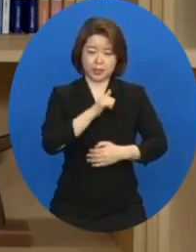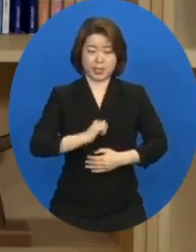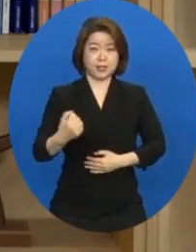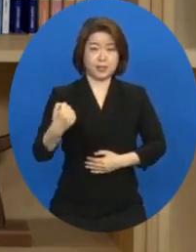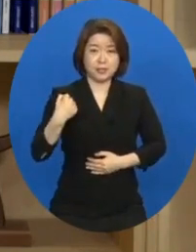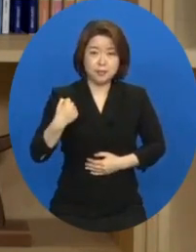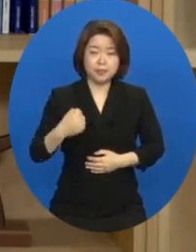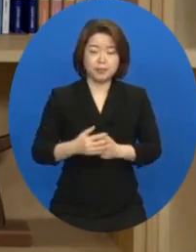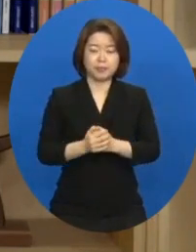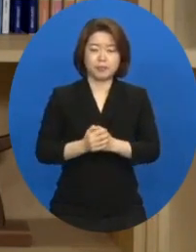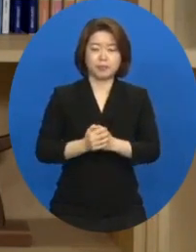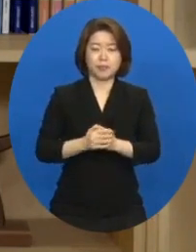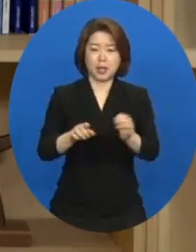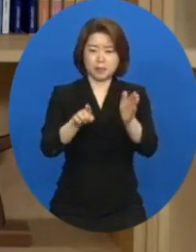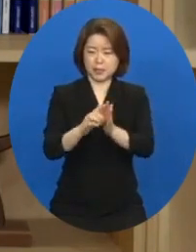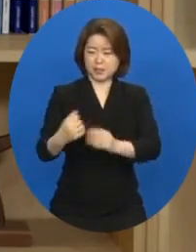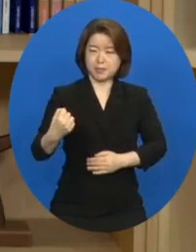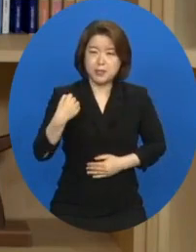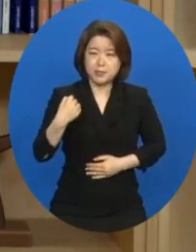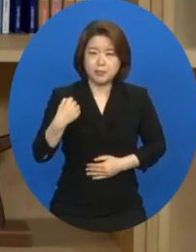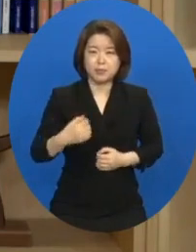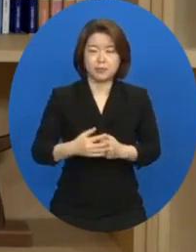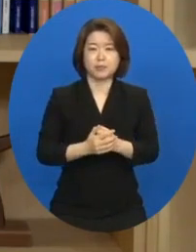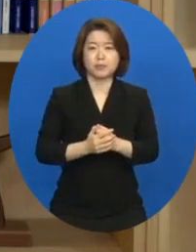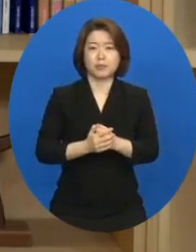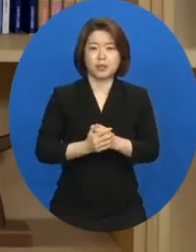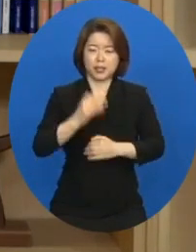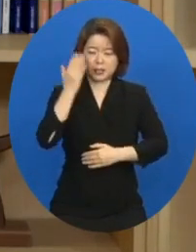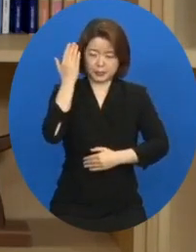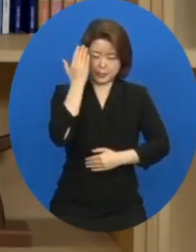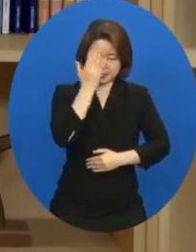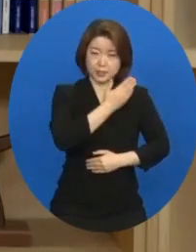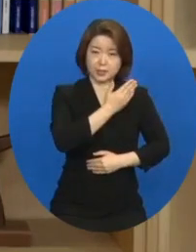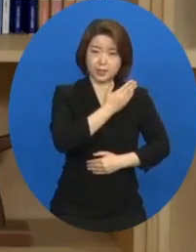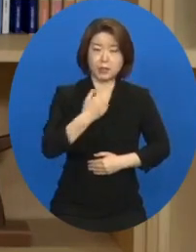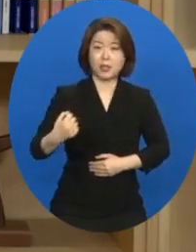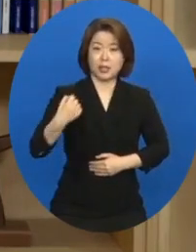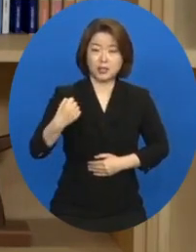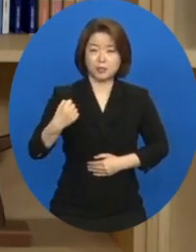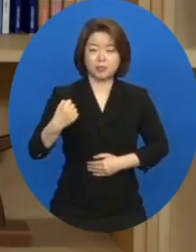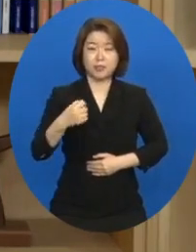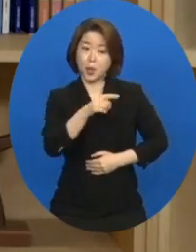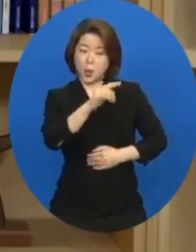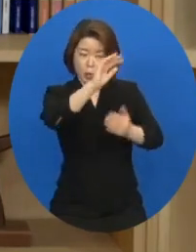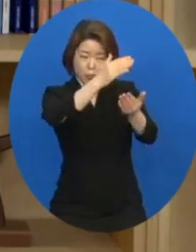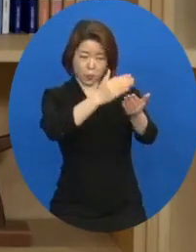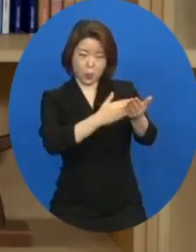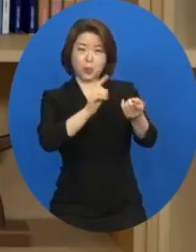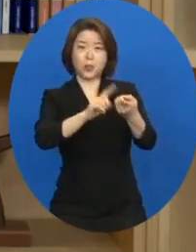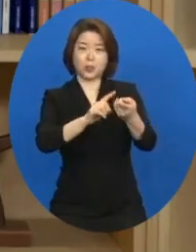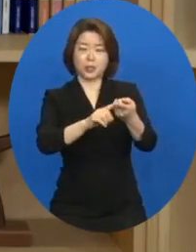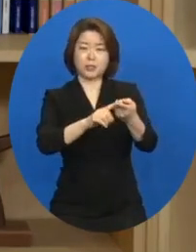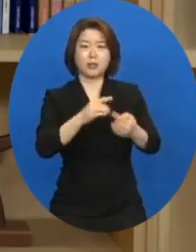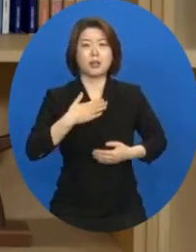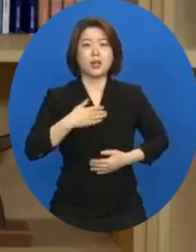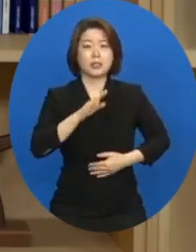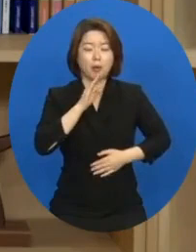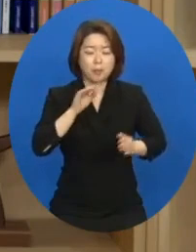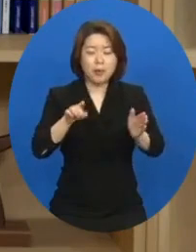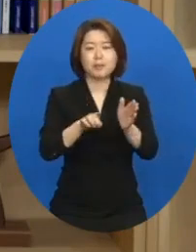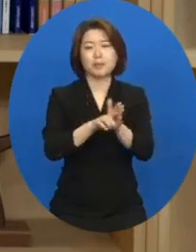능력 믿음의 능력 정 결함에 능력을 저는 정말 믿고